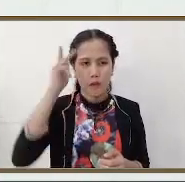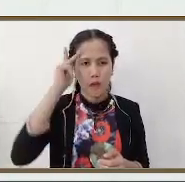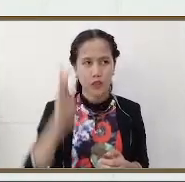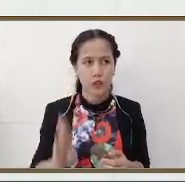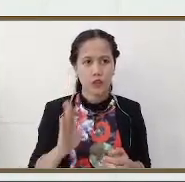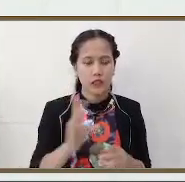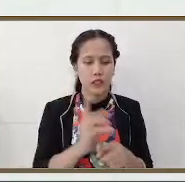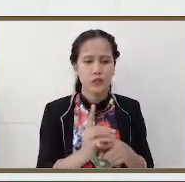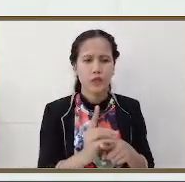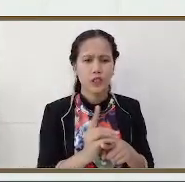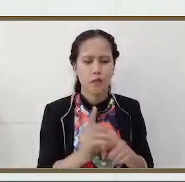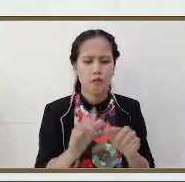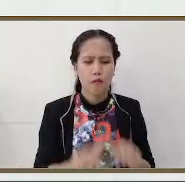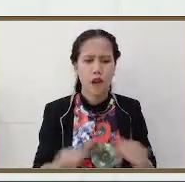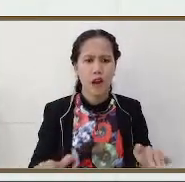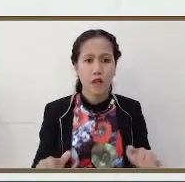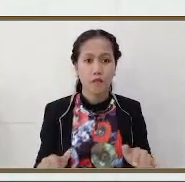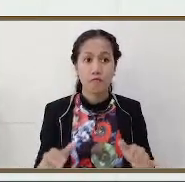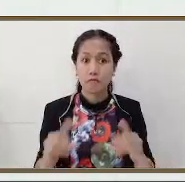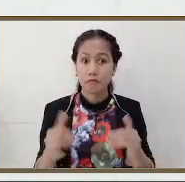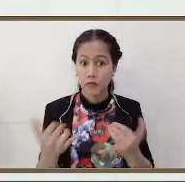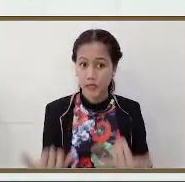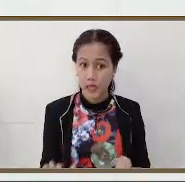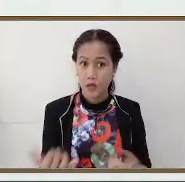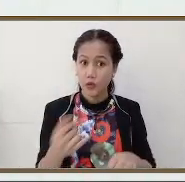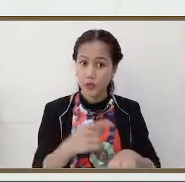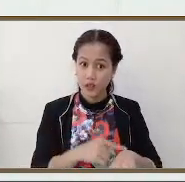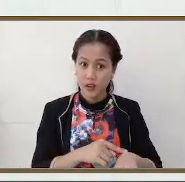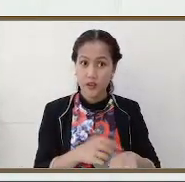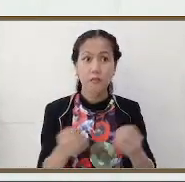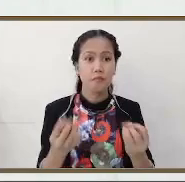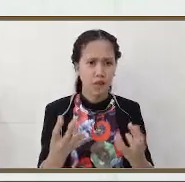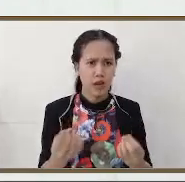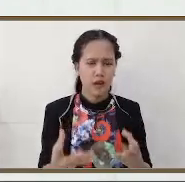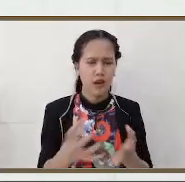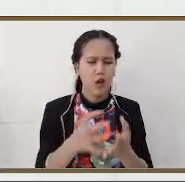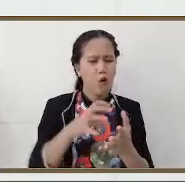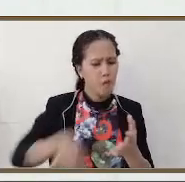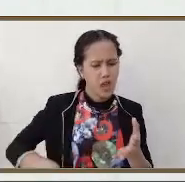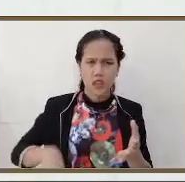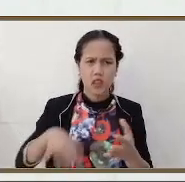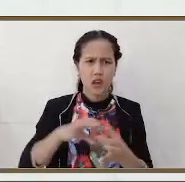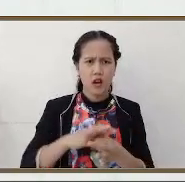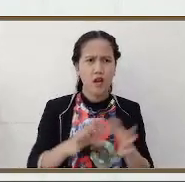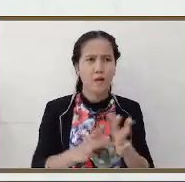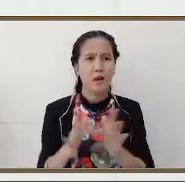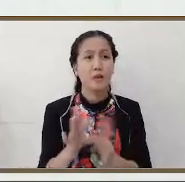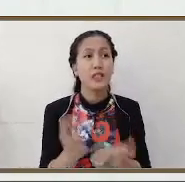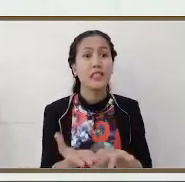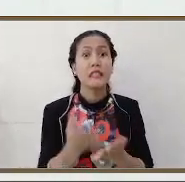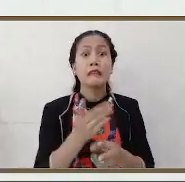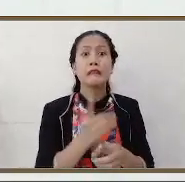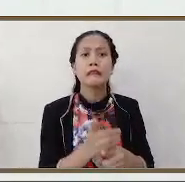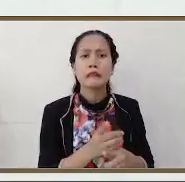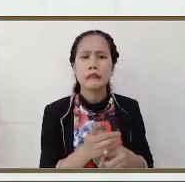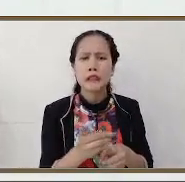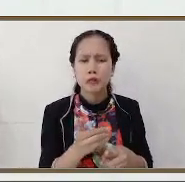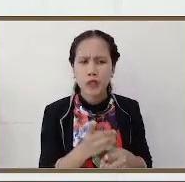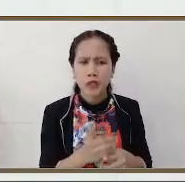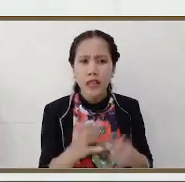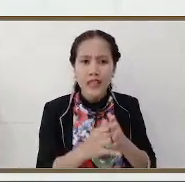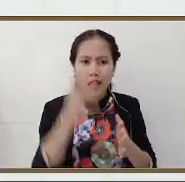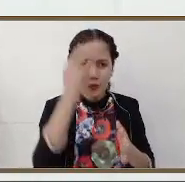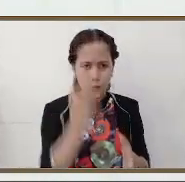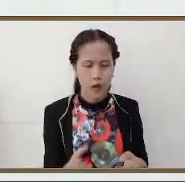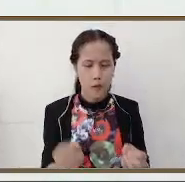natin ngayon, maraming nag-uumit ng biblical discipline. That's why a lot of people today lacks knowledge on